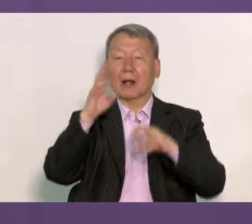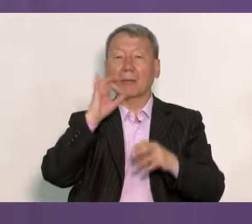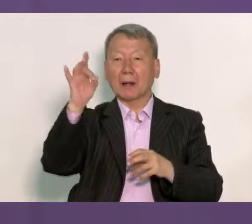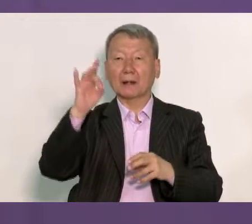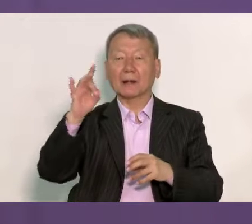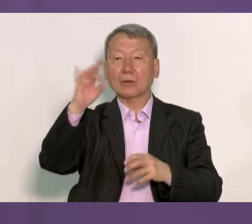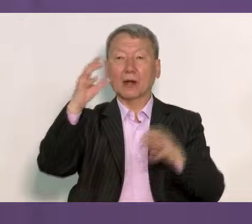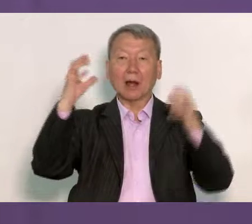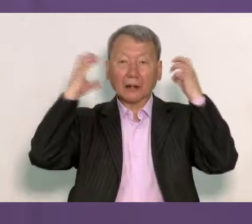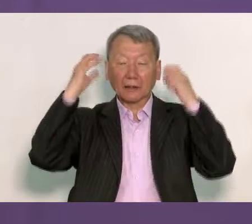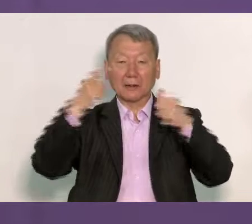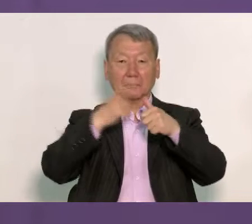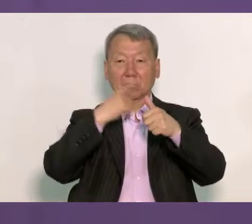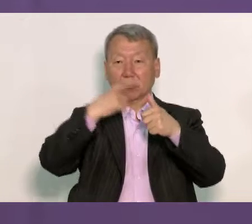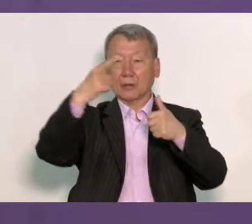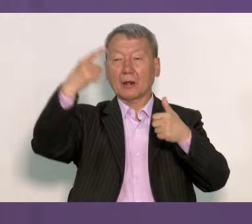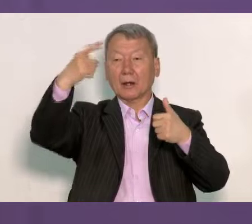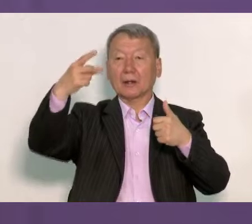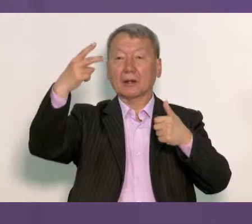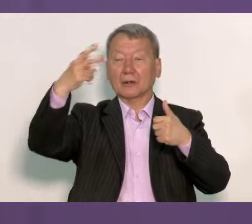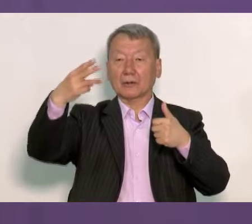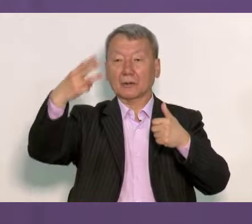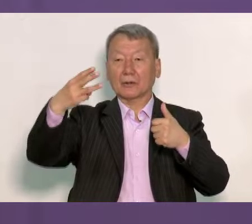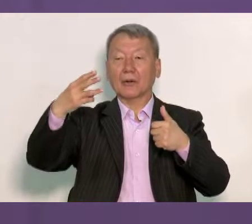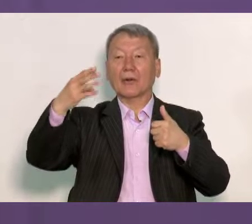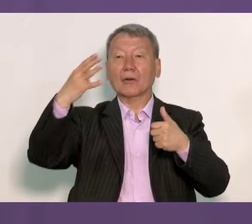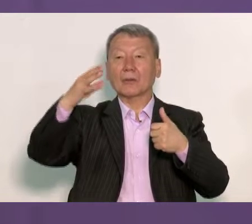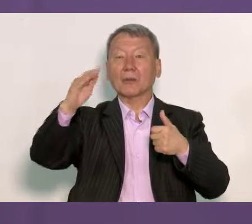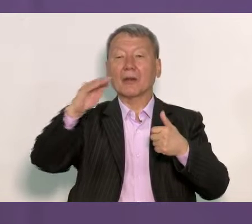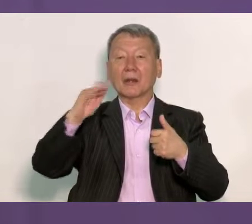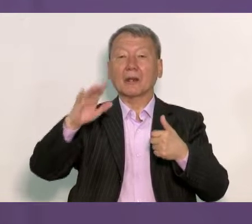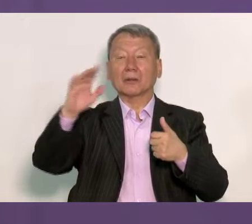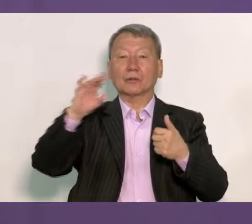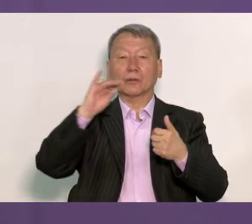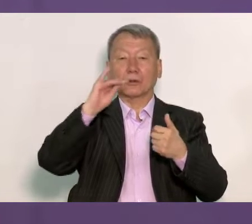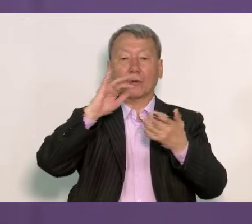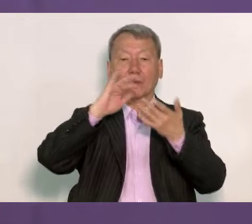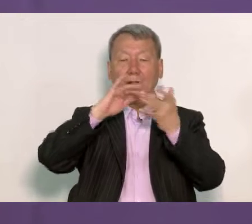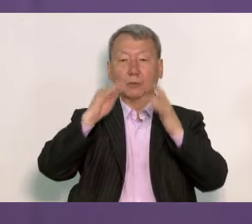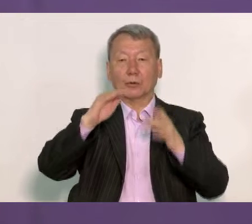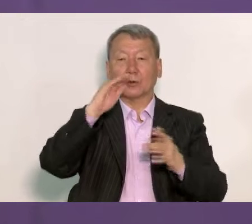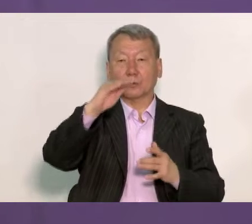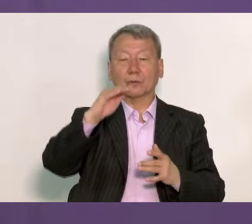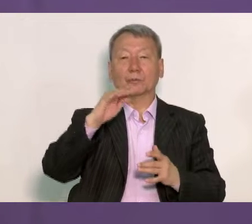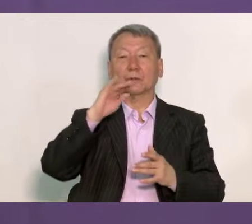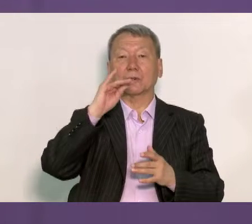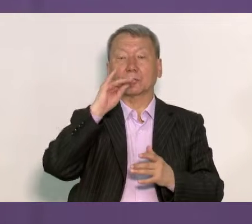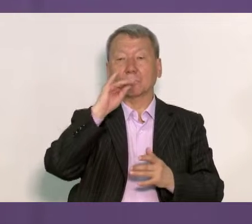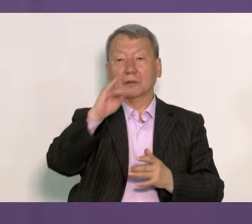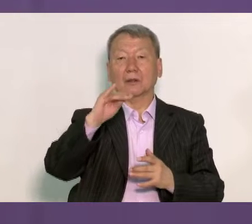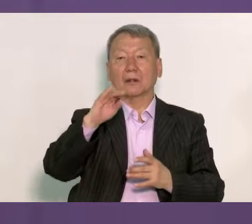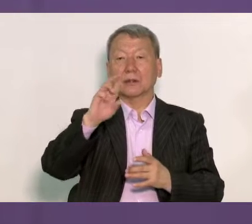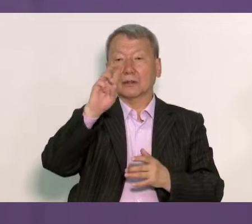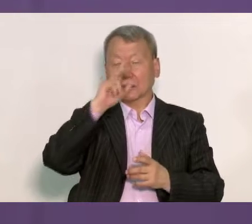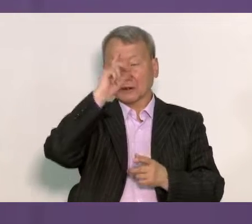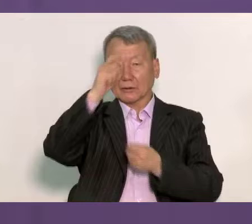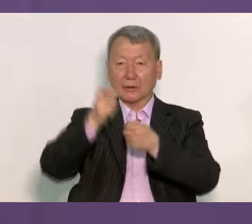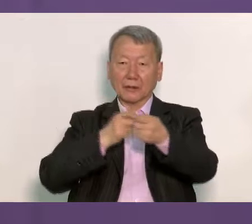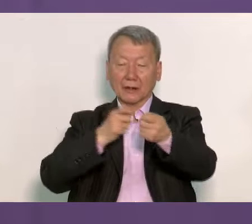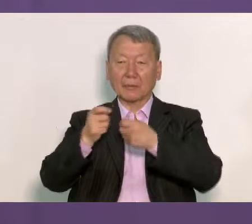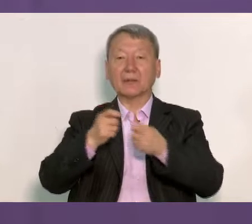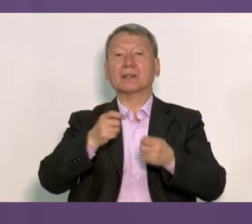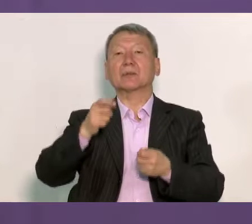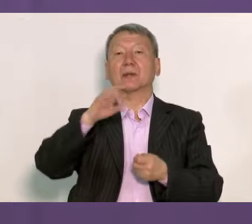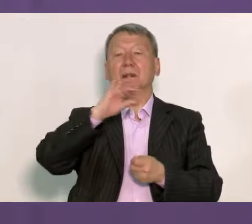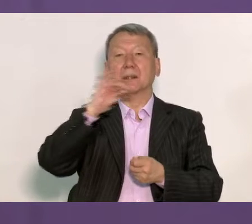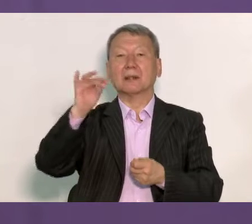Кабар, на радиостанциях ЛФМ, Биринчи радио, Кыргыз радиосу, Марал ФМ, на YouTube-канале ЛТР и в Фейсбуке на страницах Кыргыз өкмөтү,